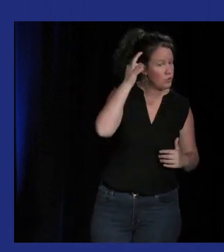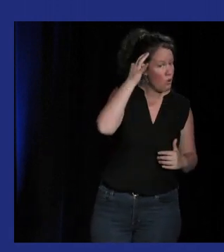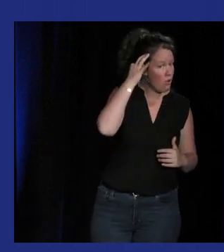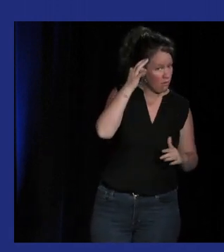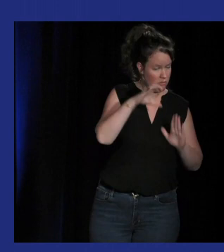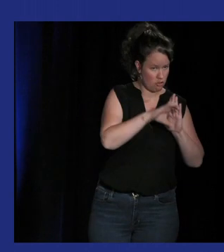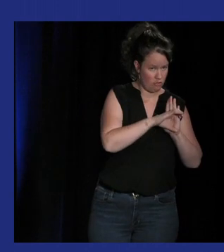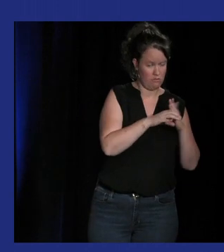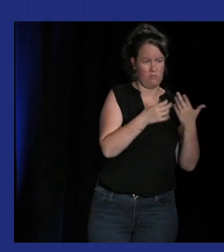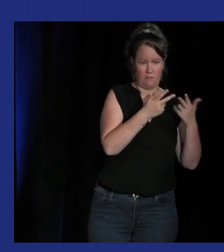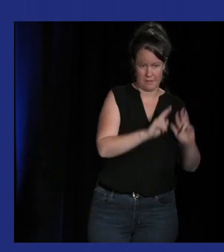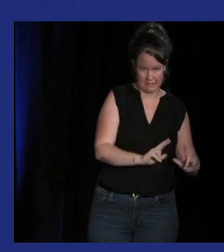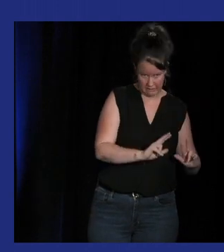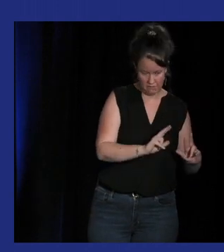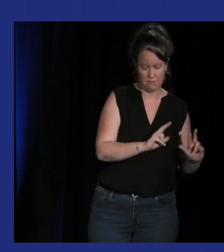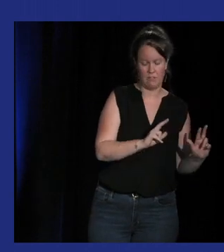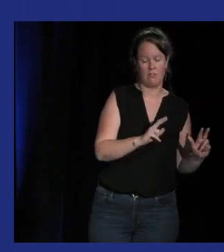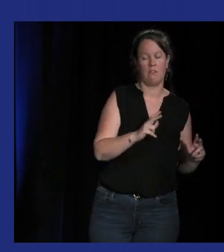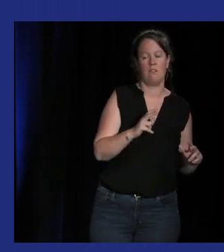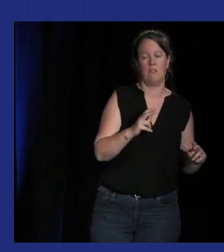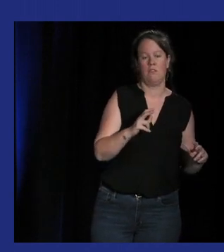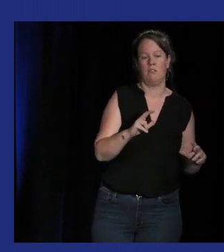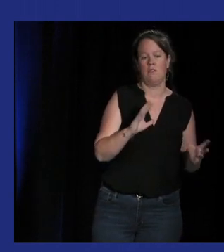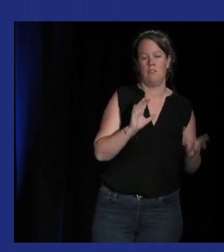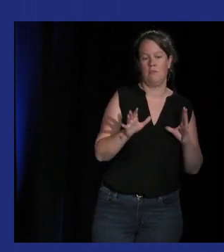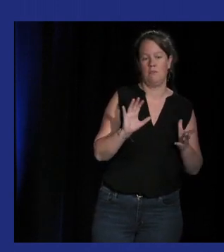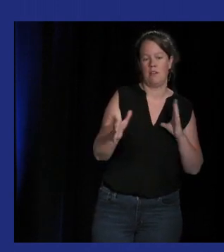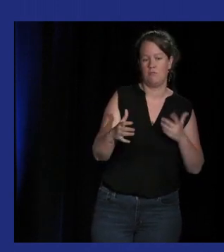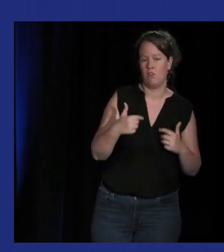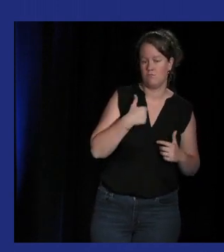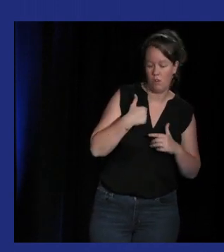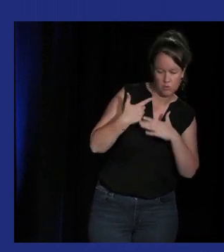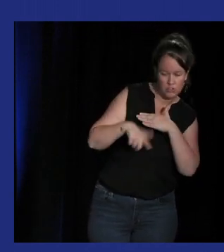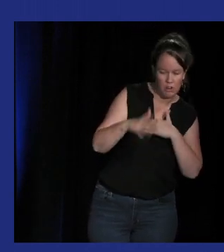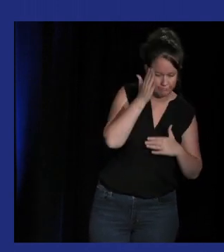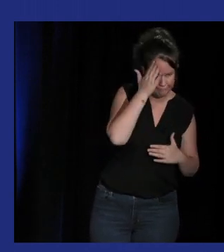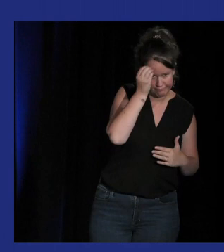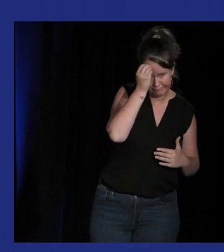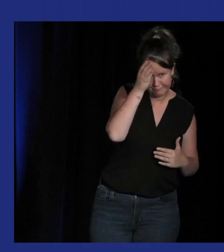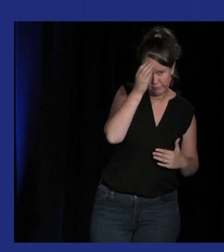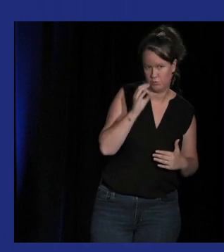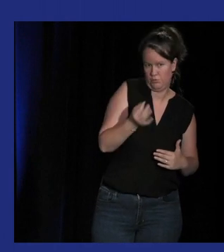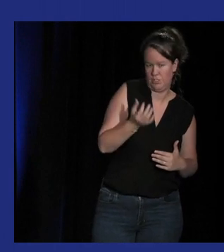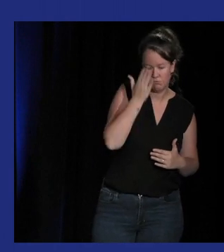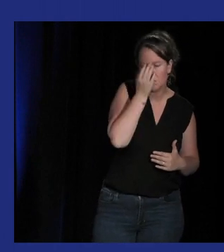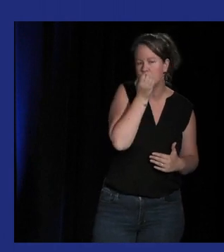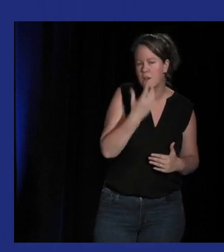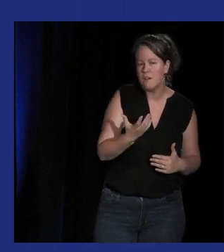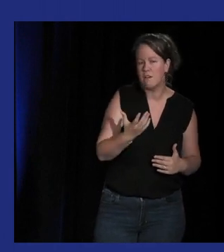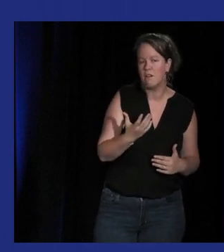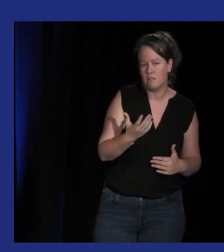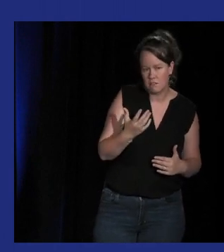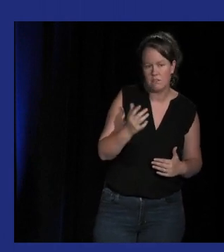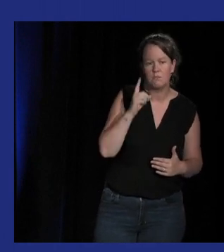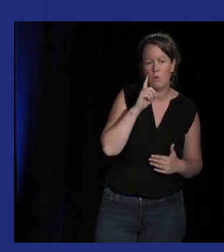des fois je connais certaines parties du logiciel mieux que certains sont énormes parce que je simplement j'ai accès au code